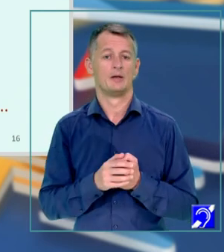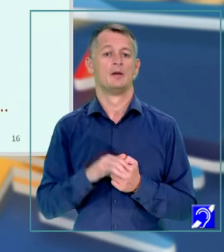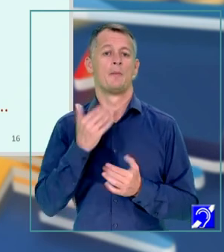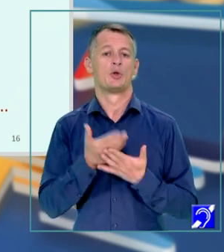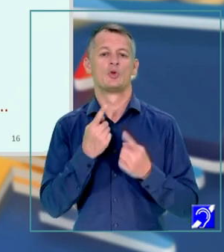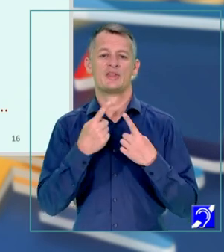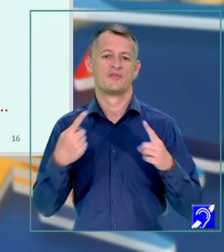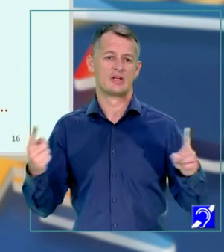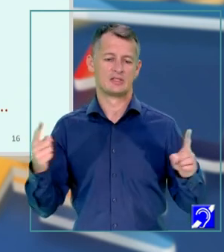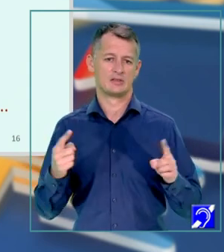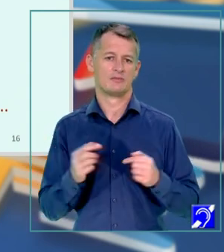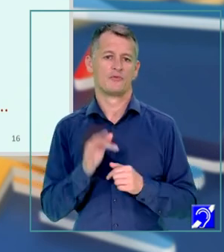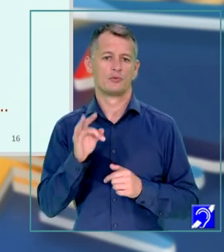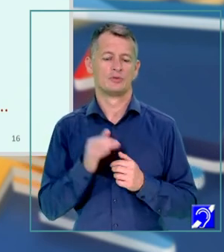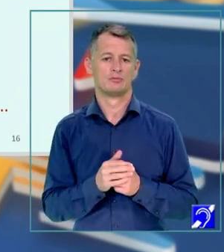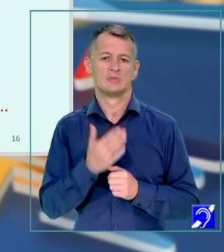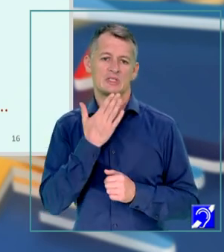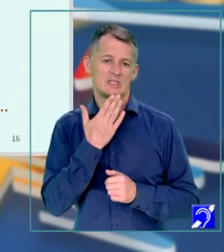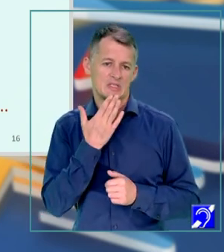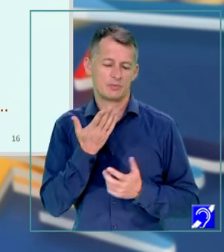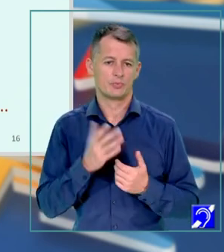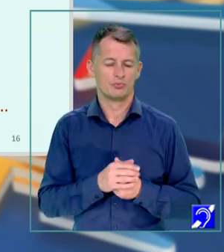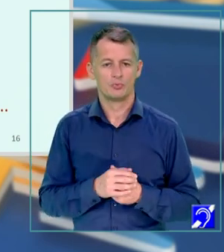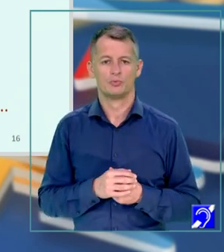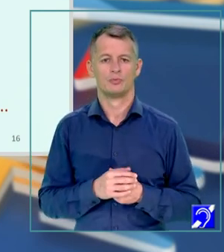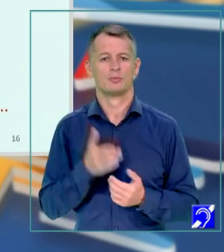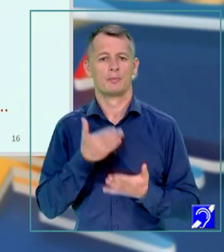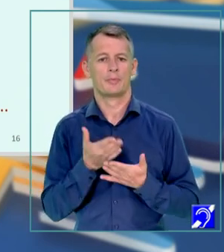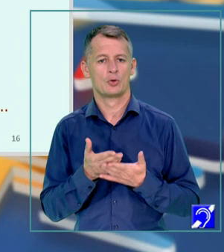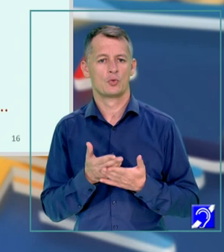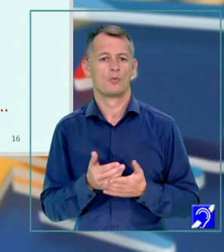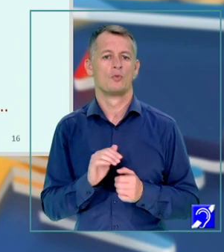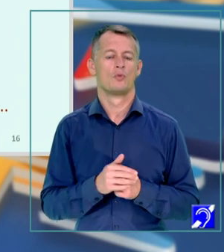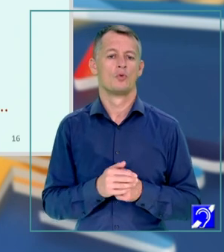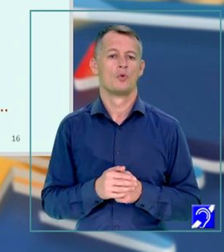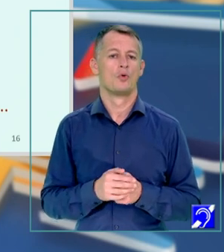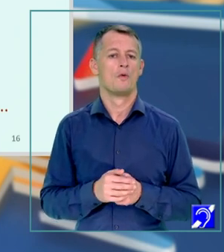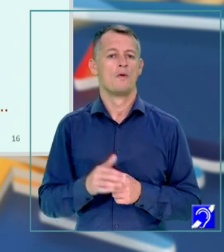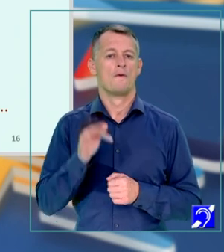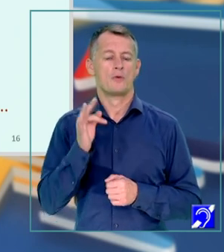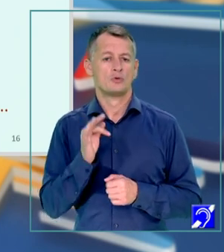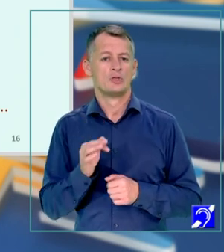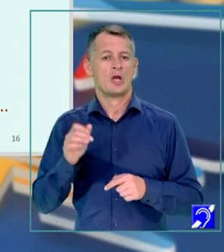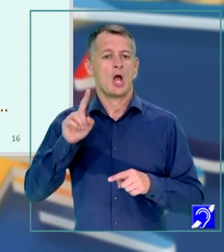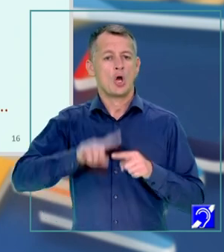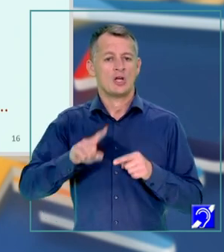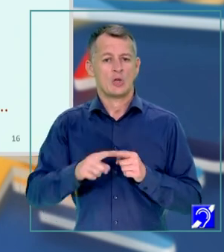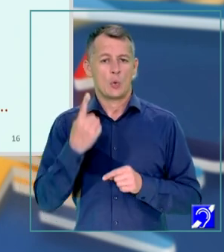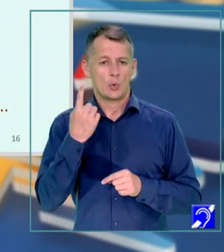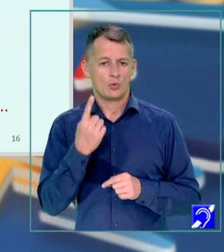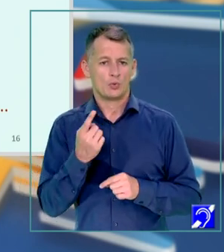funcții de exemplu integrale nedefinite pentru funcția constantă unu care nu apare scris aicea De